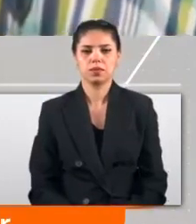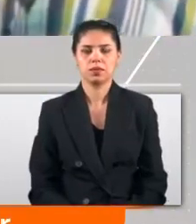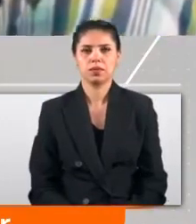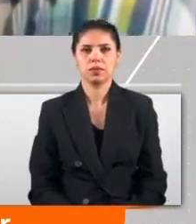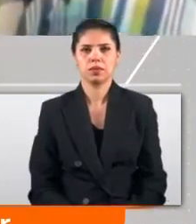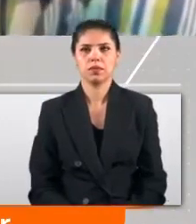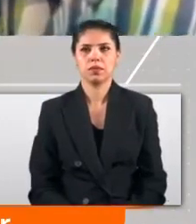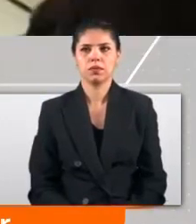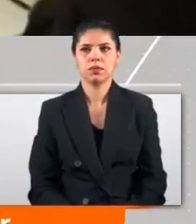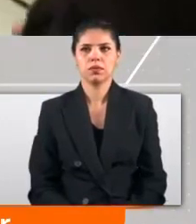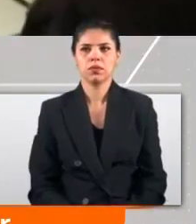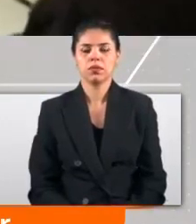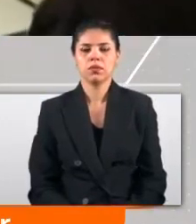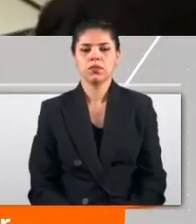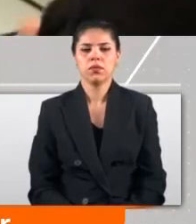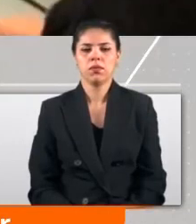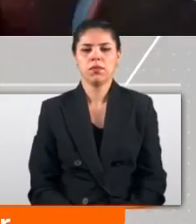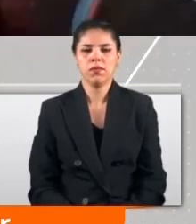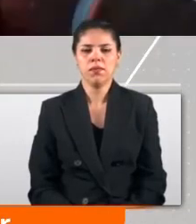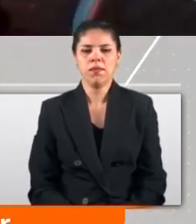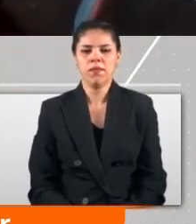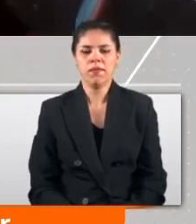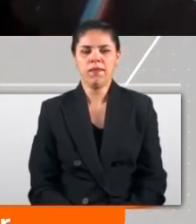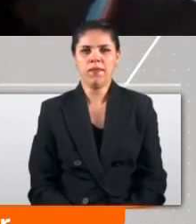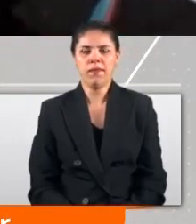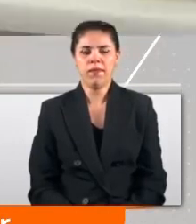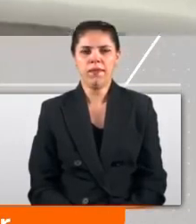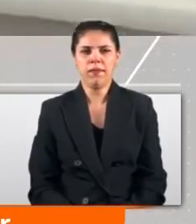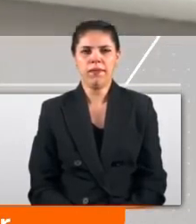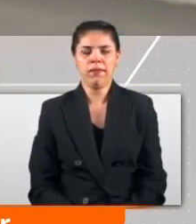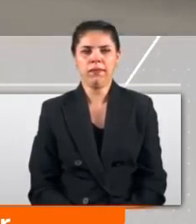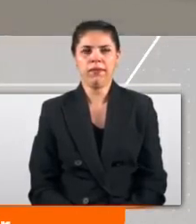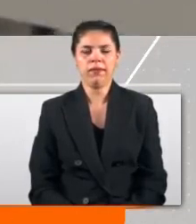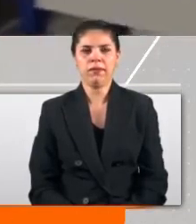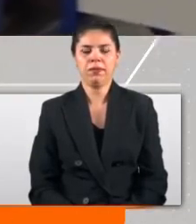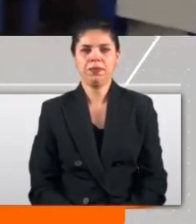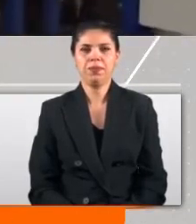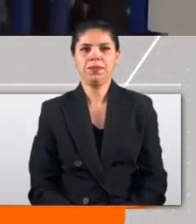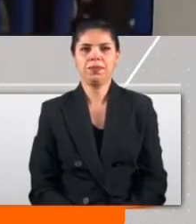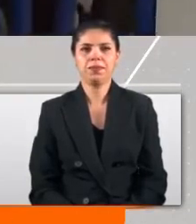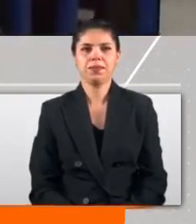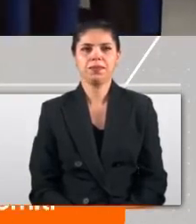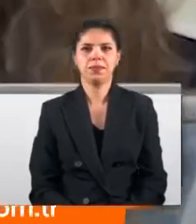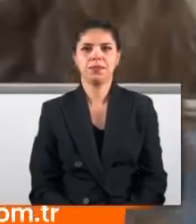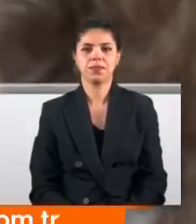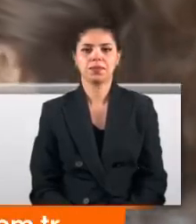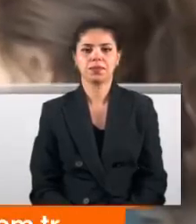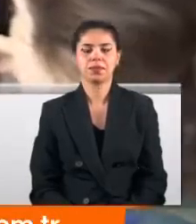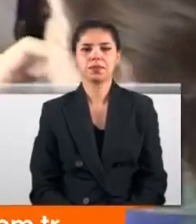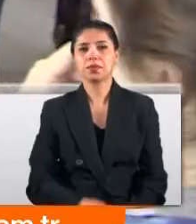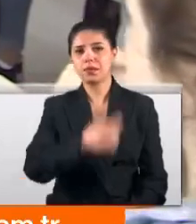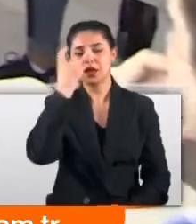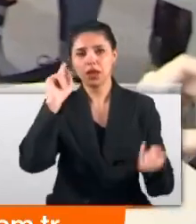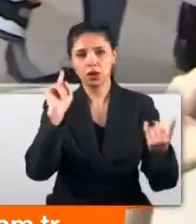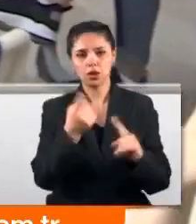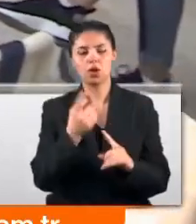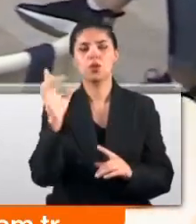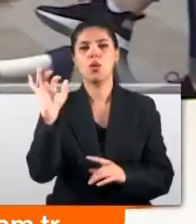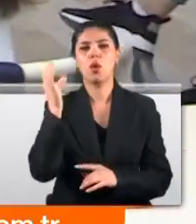başlayacak. Belirlenen okullarda kişiler başvurularını yaparak ücretsiz bu kurslardan faydalanacak. Yaz döneminde